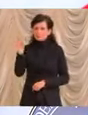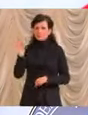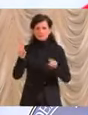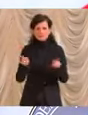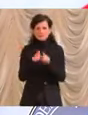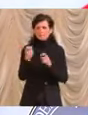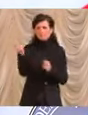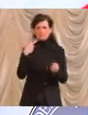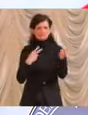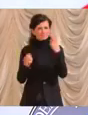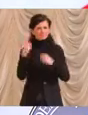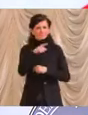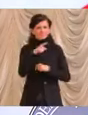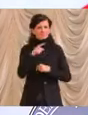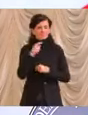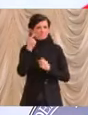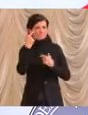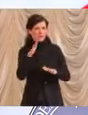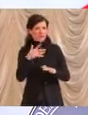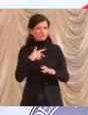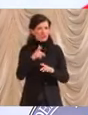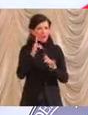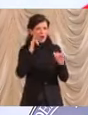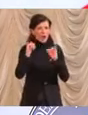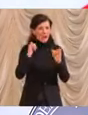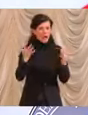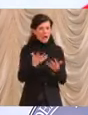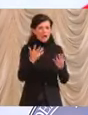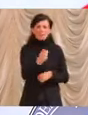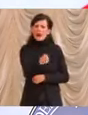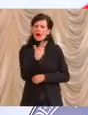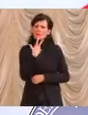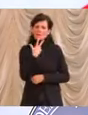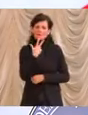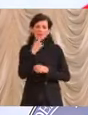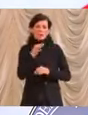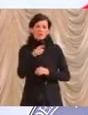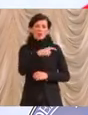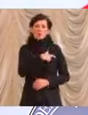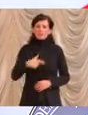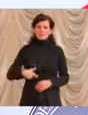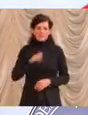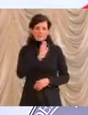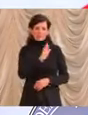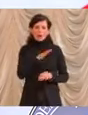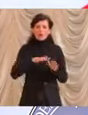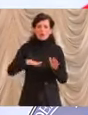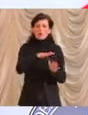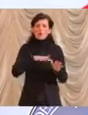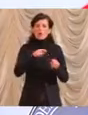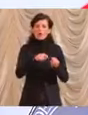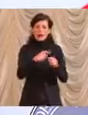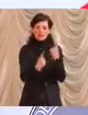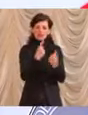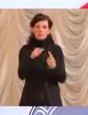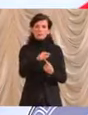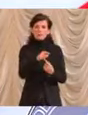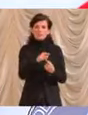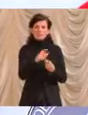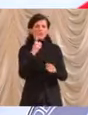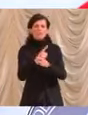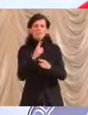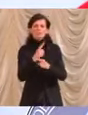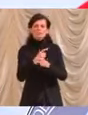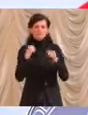le prime antenne per quanto riguarda le comunità locali, per quanto riguarda le necessità dei cittadini. Allora